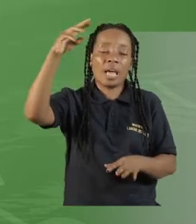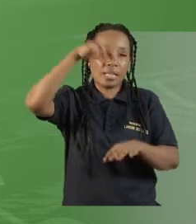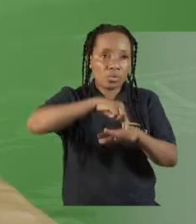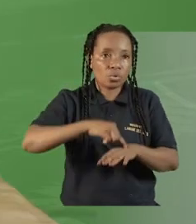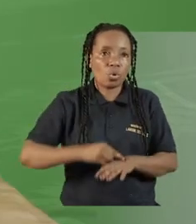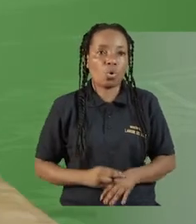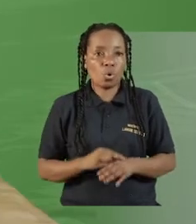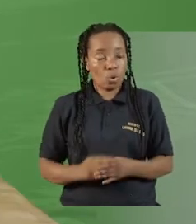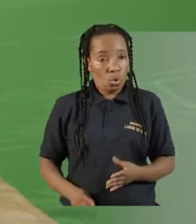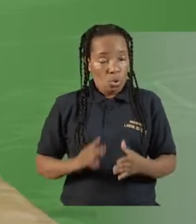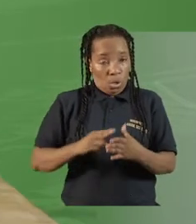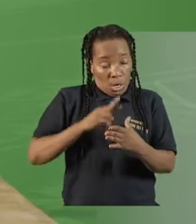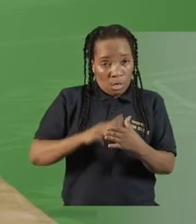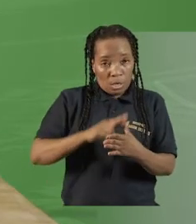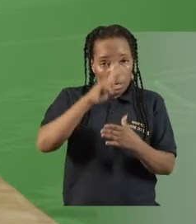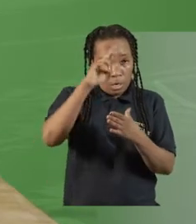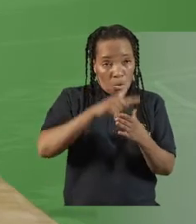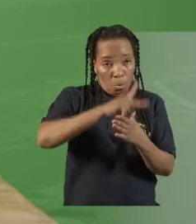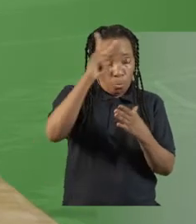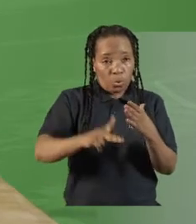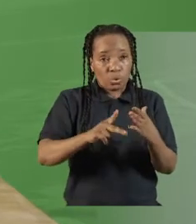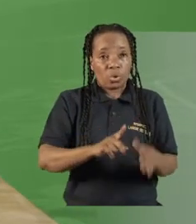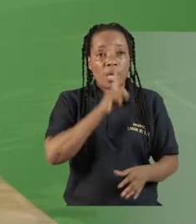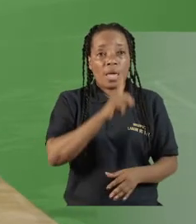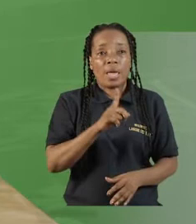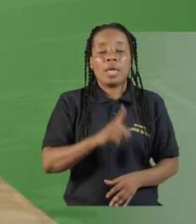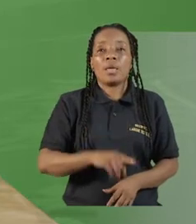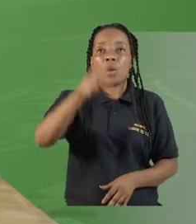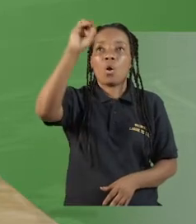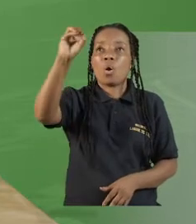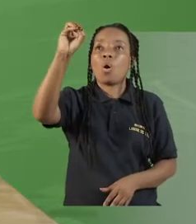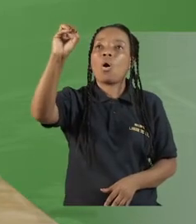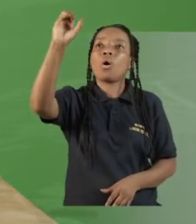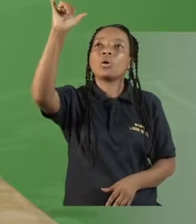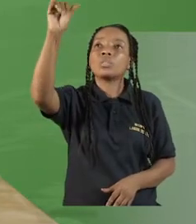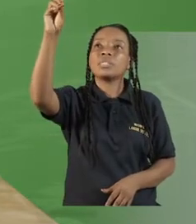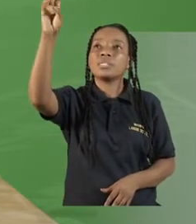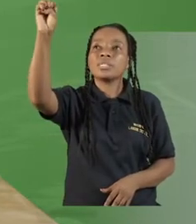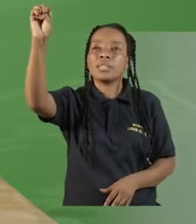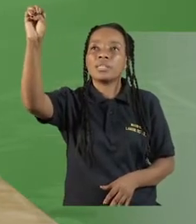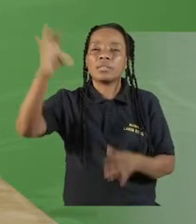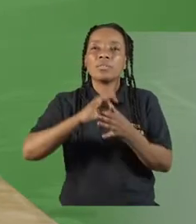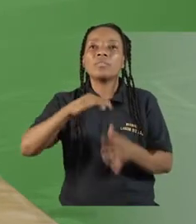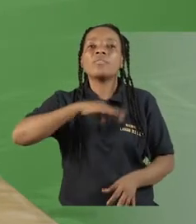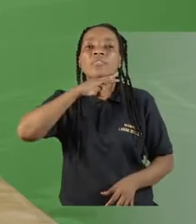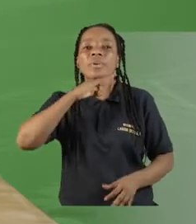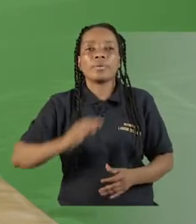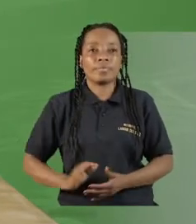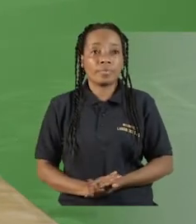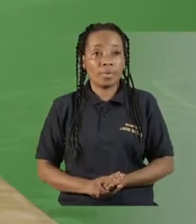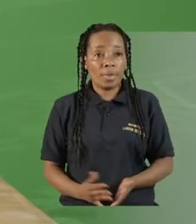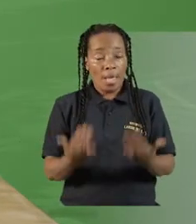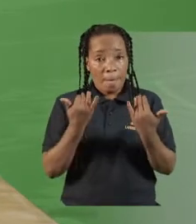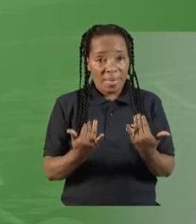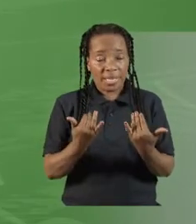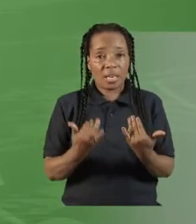fer. Après avoir étudié la combustion du fer, nous allons maintenant faire l'étude de la combustion du cuivre dans